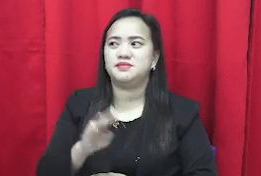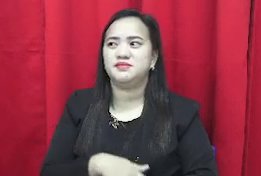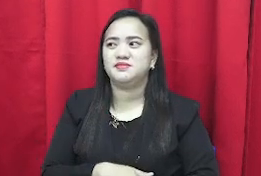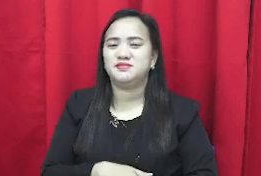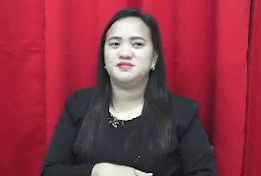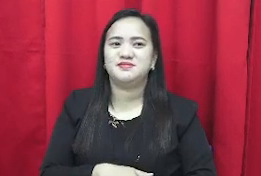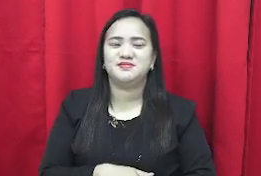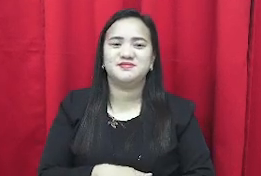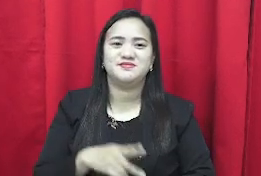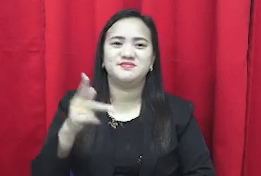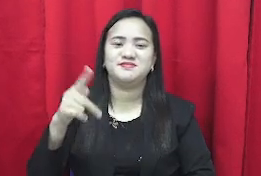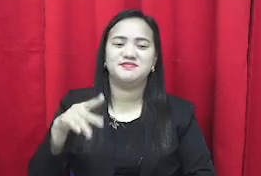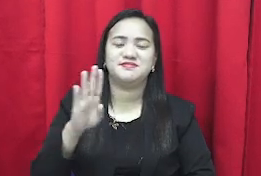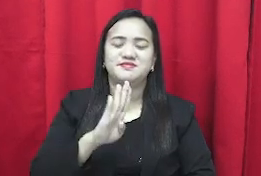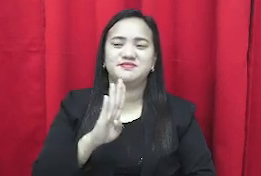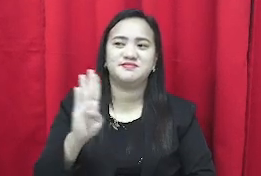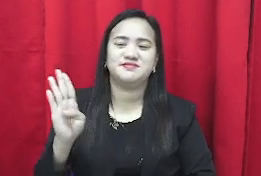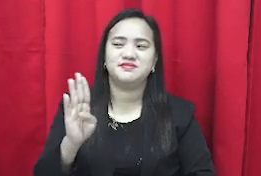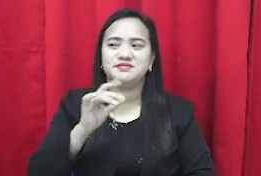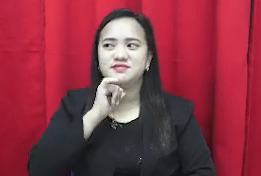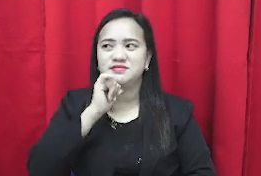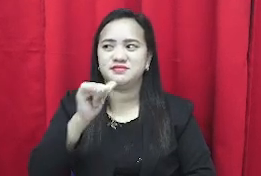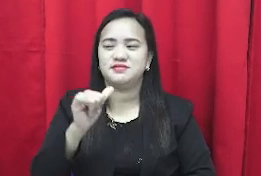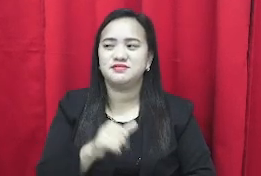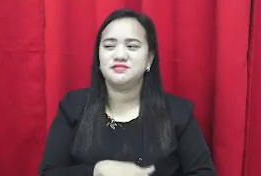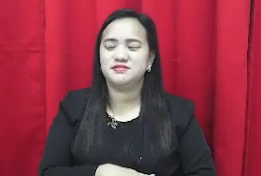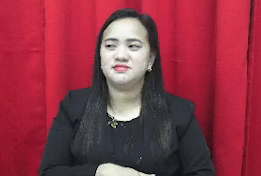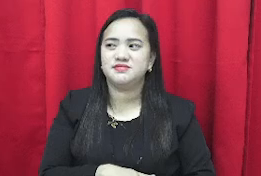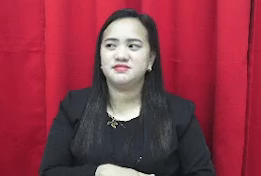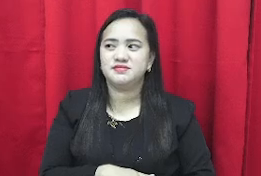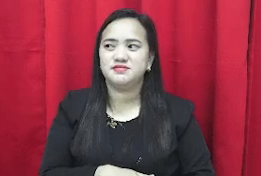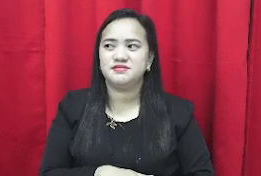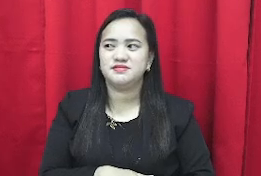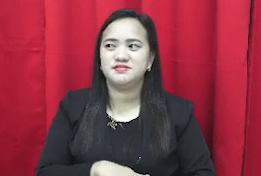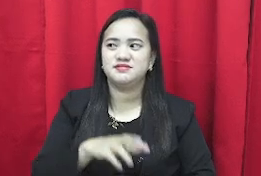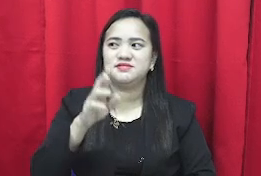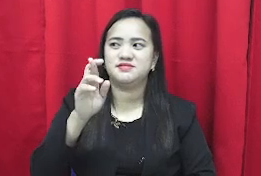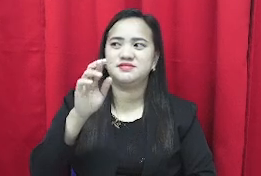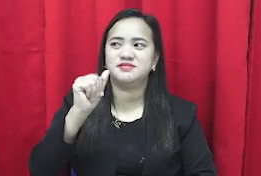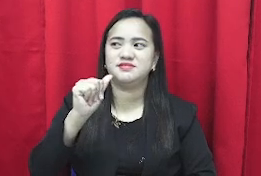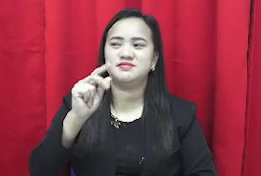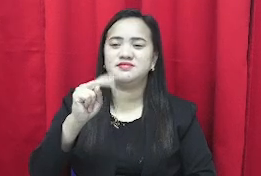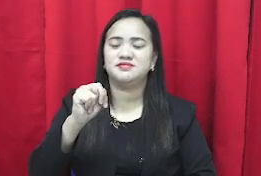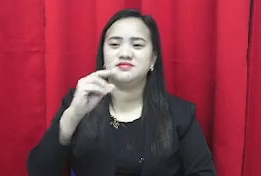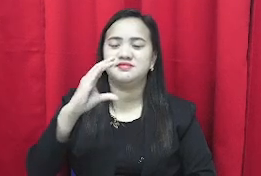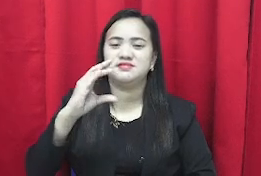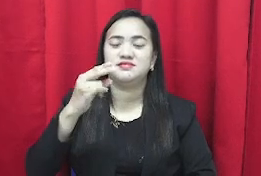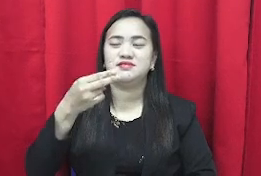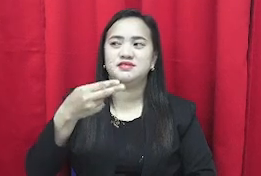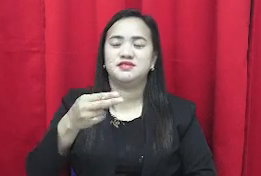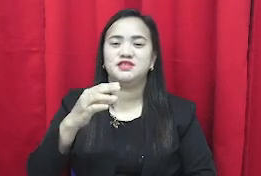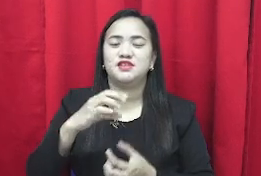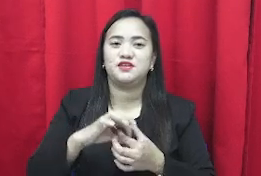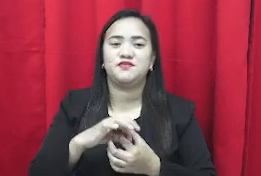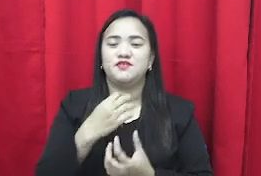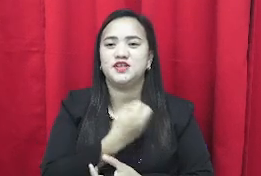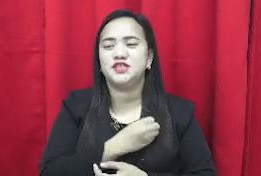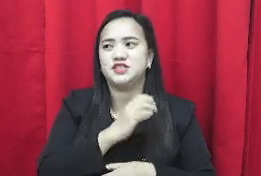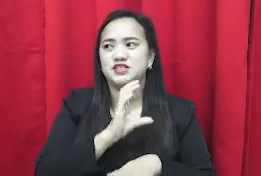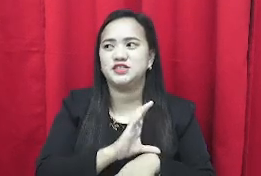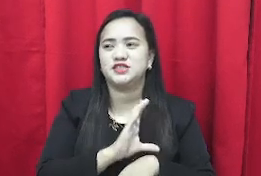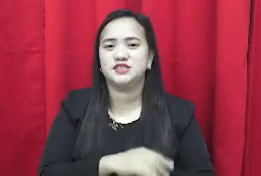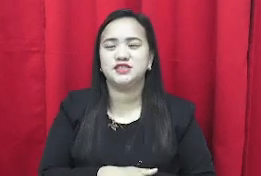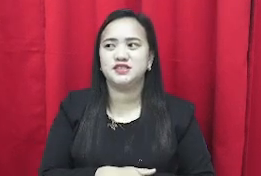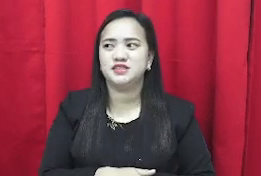kuya o Huwag niyong sa bahay ni kuya pasok niyo sa rano na rano ng simbahan natin yan ang sinasabi sir